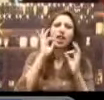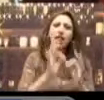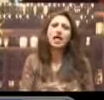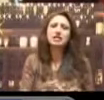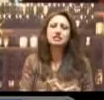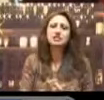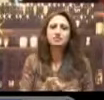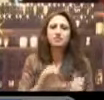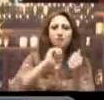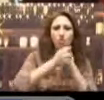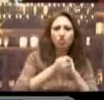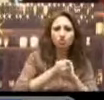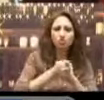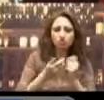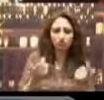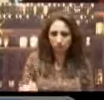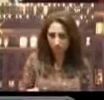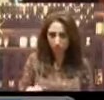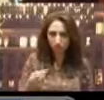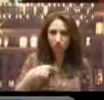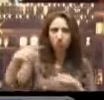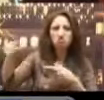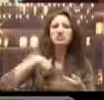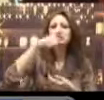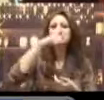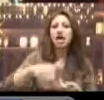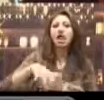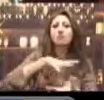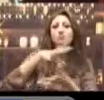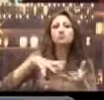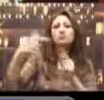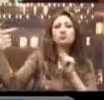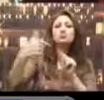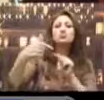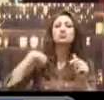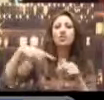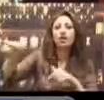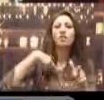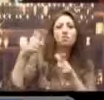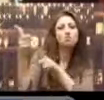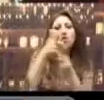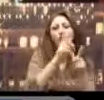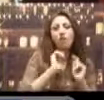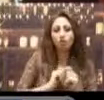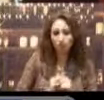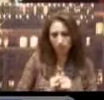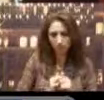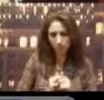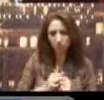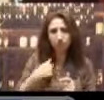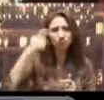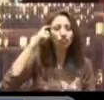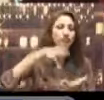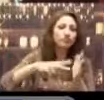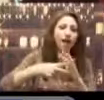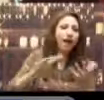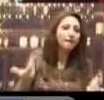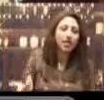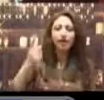ايه؟ عملت ايه؟ حصل مشكله ما لهاش اي لازمه، وبدانا نشوف حلول بقى